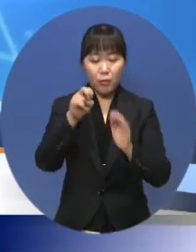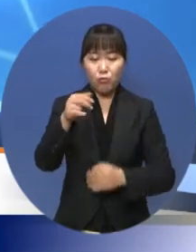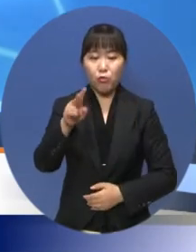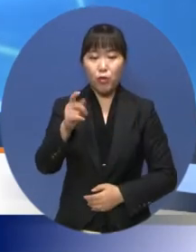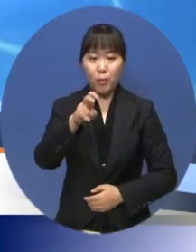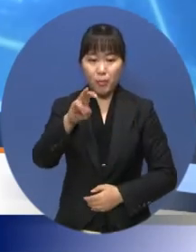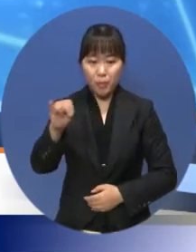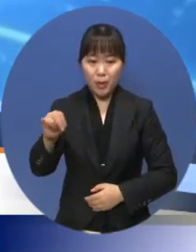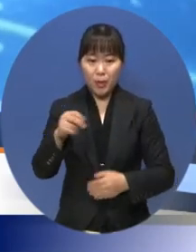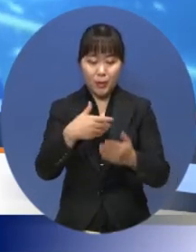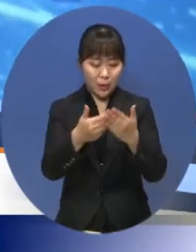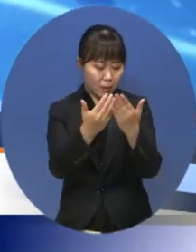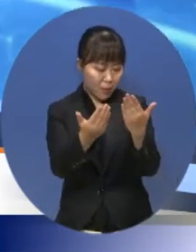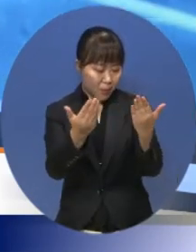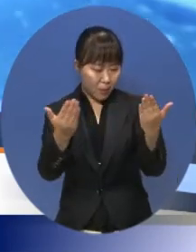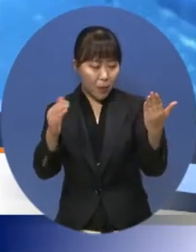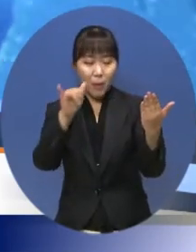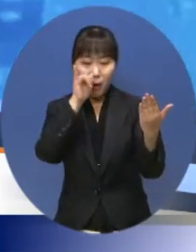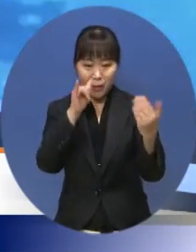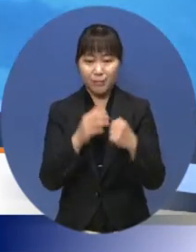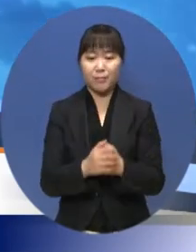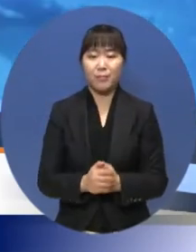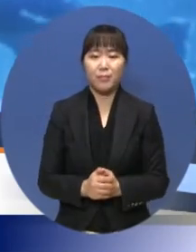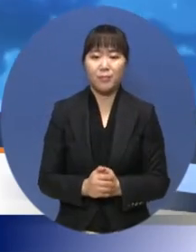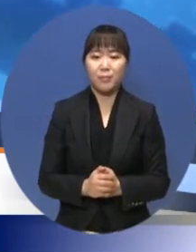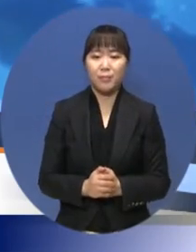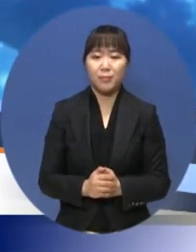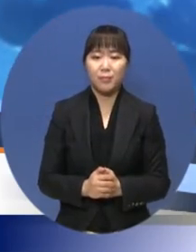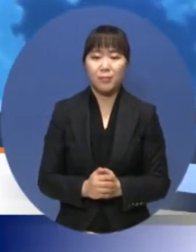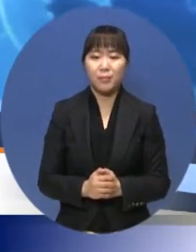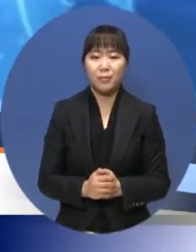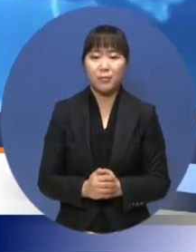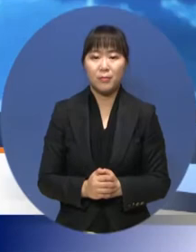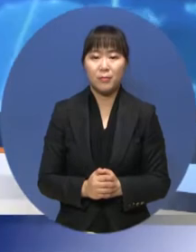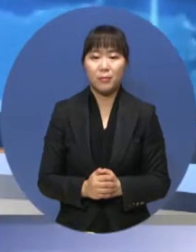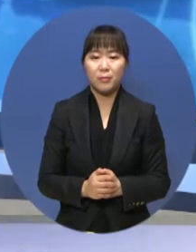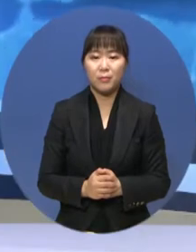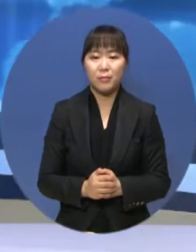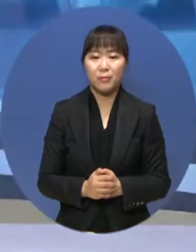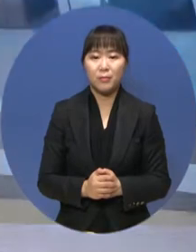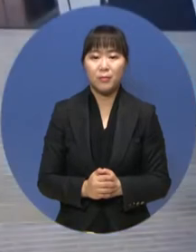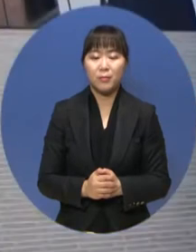작가의 전시가 열렸습니다. 자세한 소식 이소영 기자가 전합니다.